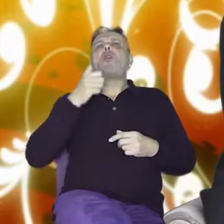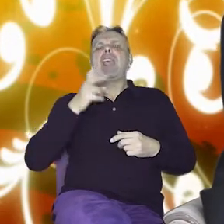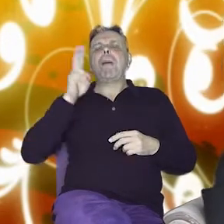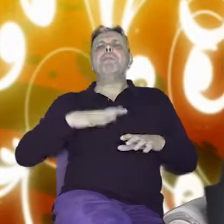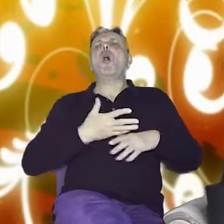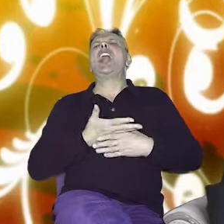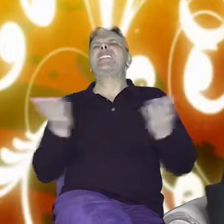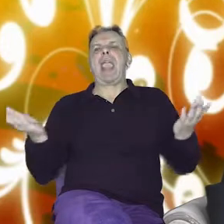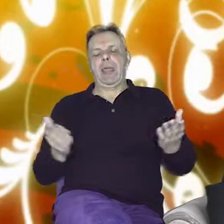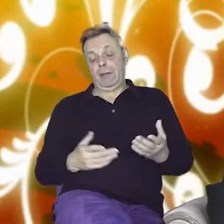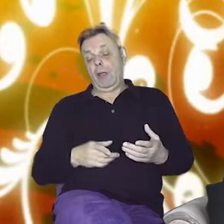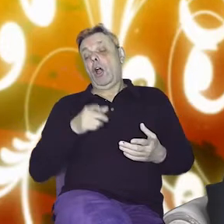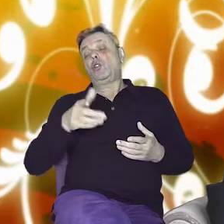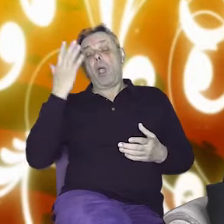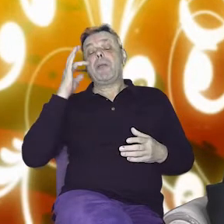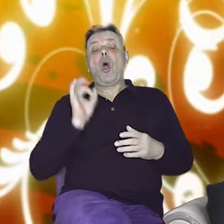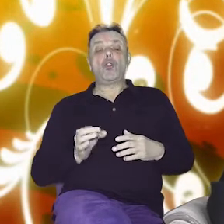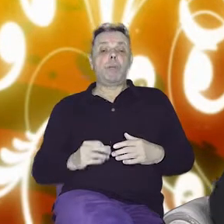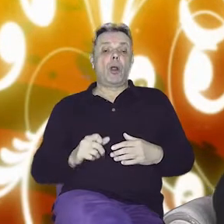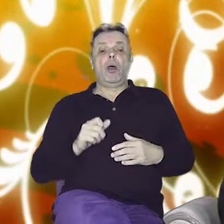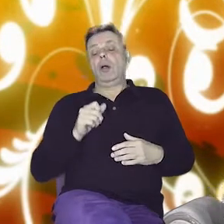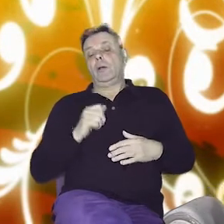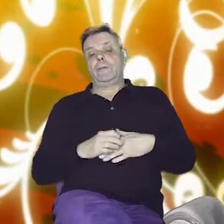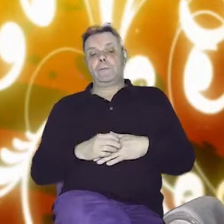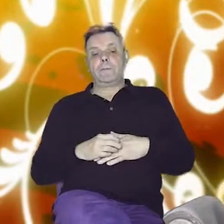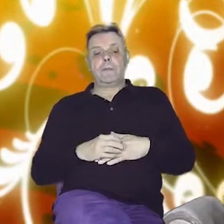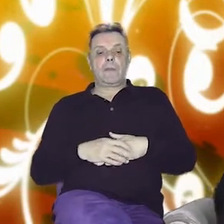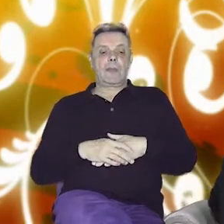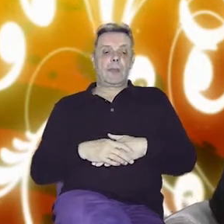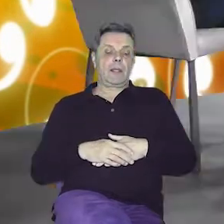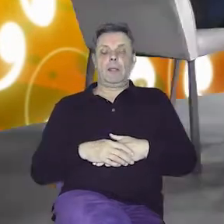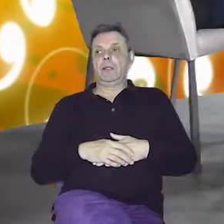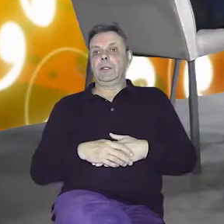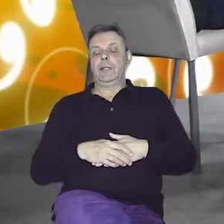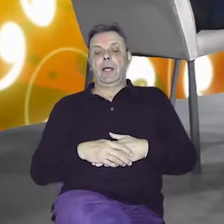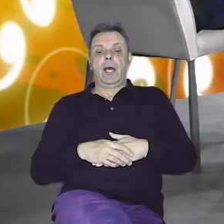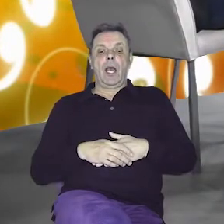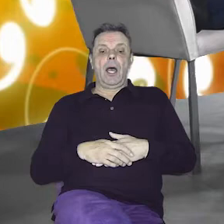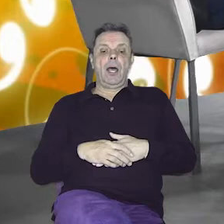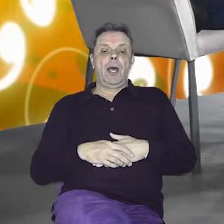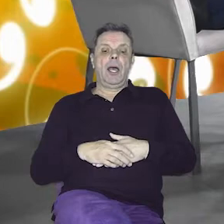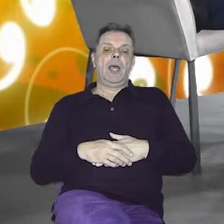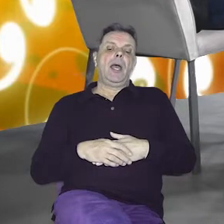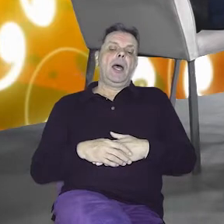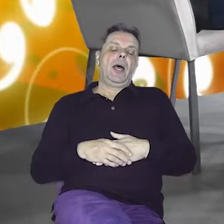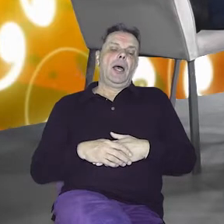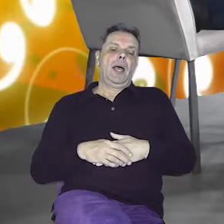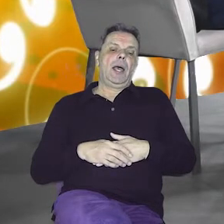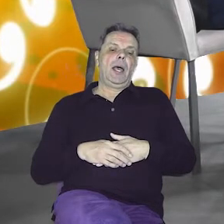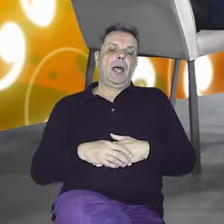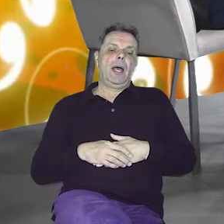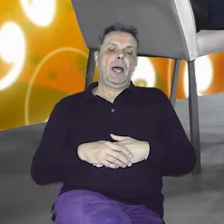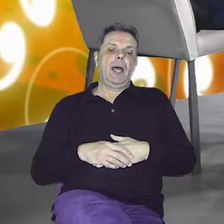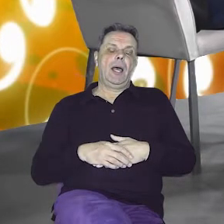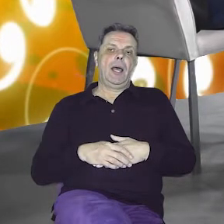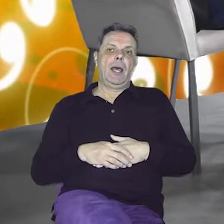više one man band kao što je bilo prije 20, 30, 40 godina. Iako je to bilo fantastično, ono kad ovaj čovjek svira 2